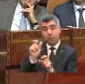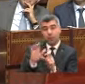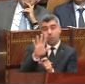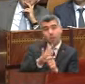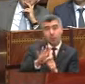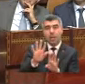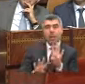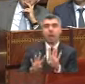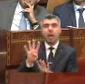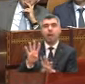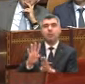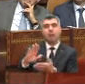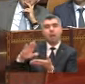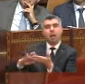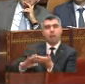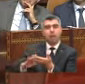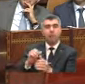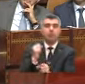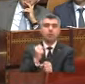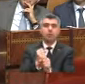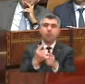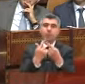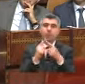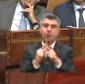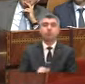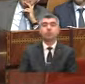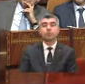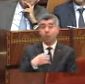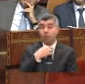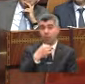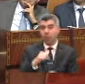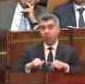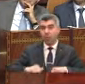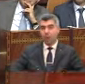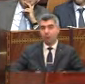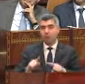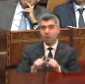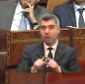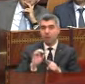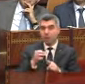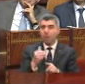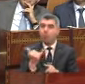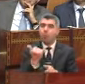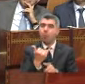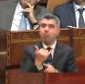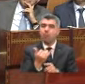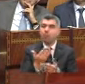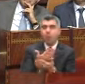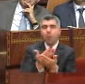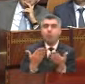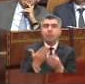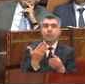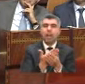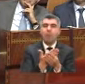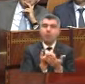سنة كيشتغلوا في مجالات مختلفة. داكشي علاش بغينا وزارتكم تكون قاطرة للتنسيق الحكومي باش نزولوا أسباب هذه